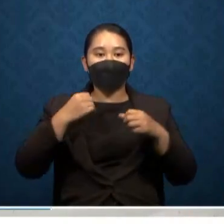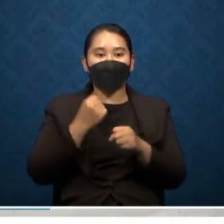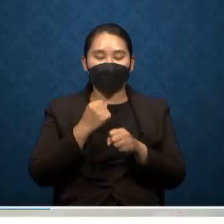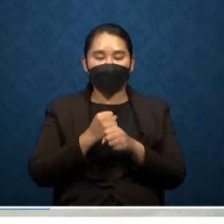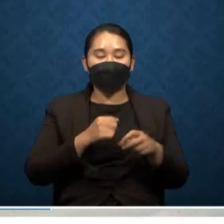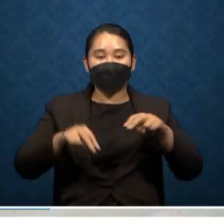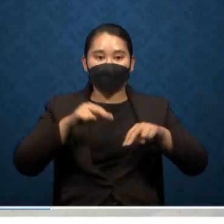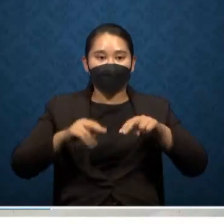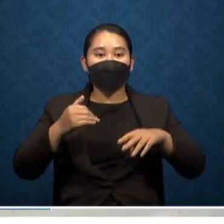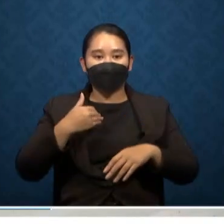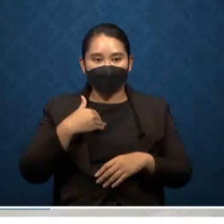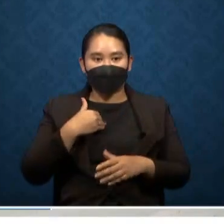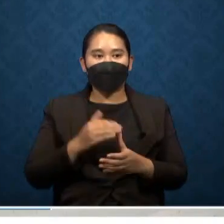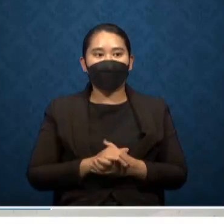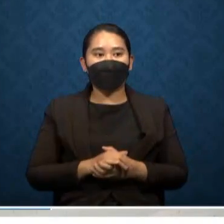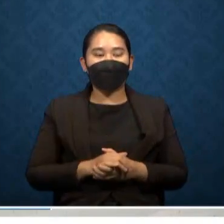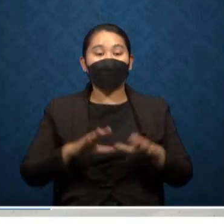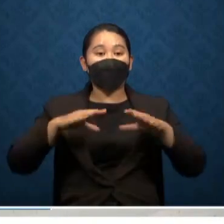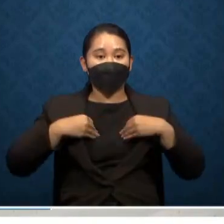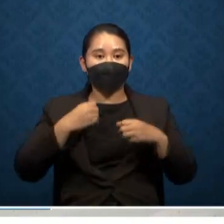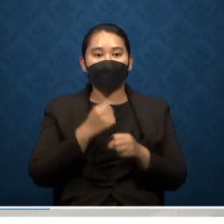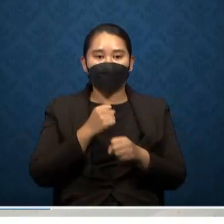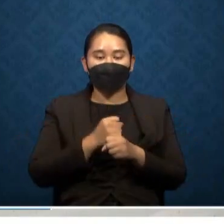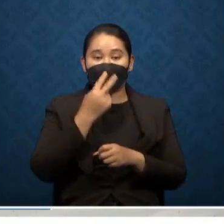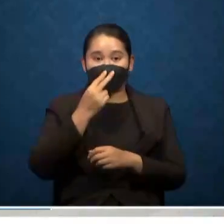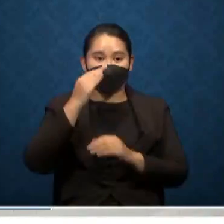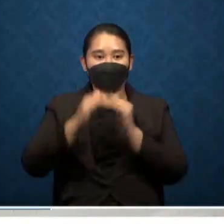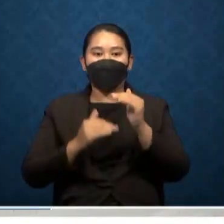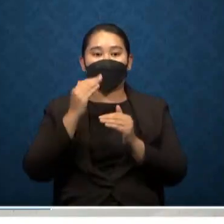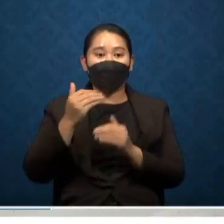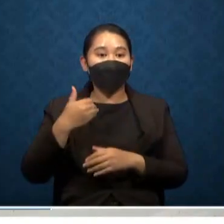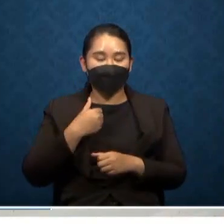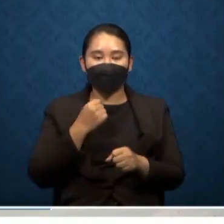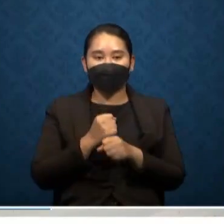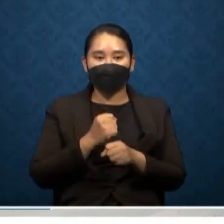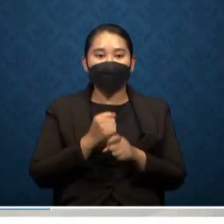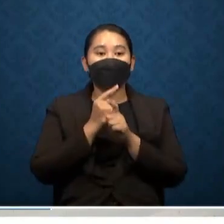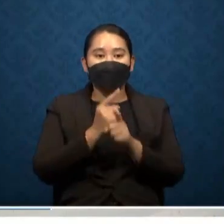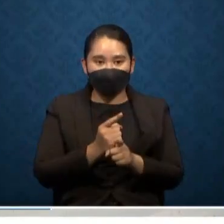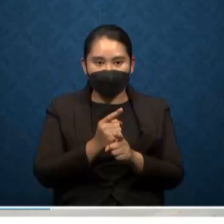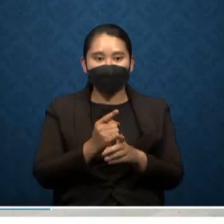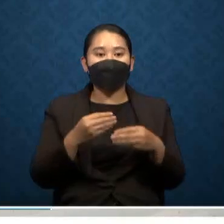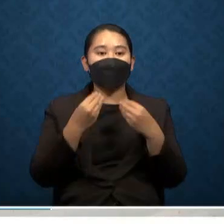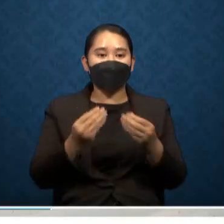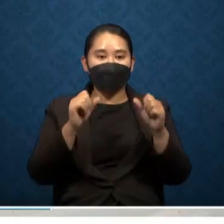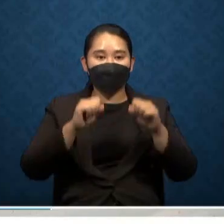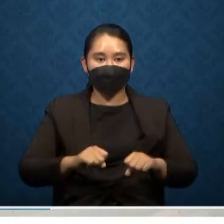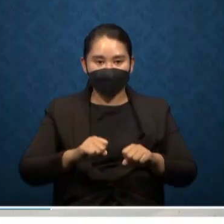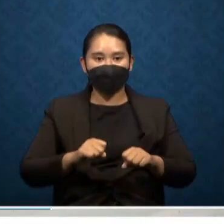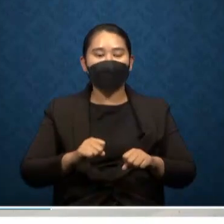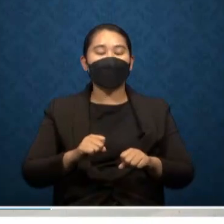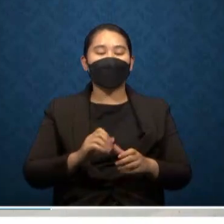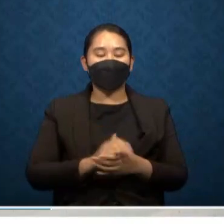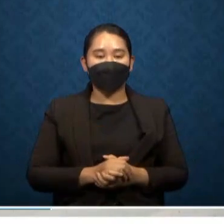การติดตามในเรื่องทั้งสองประเด็นนี้นะครับเพื่อให้เห็นความก้าวหน้าในเรื่องของการดำเนินการตามที่ได้รับมอบหมายจากมติคณะรัฐม